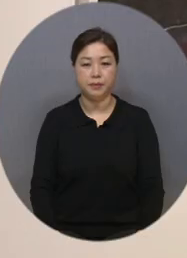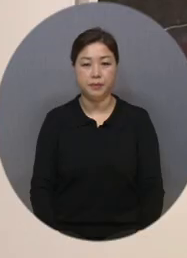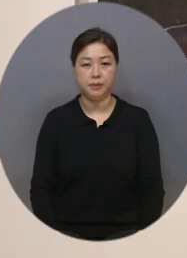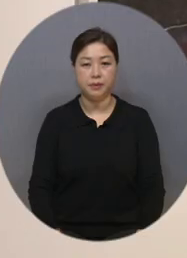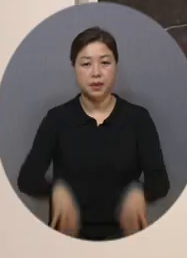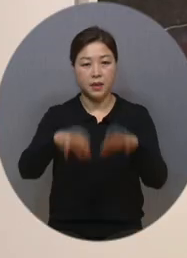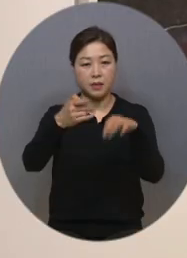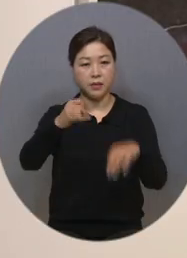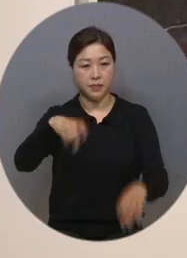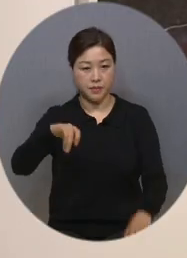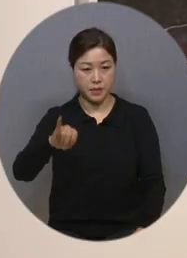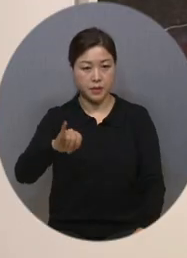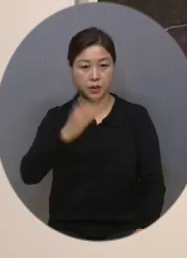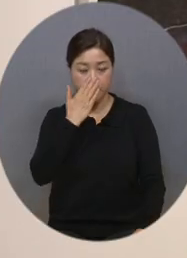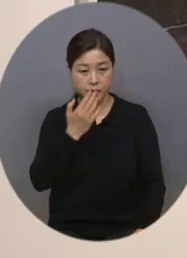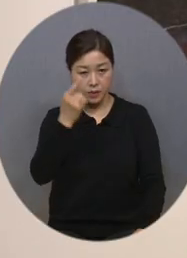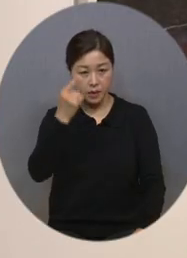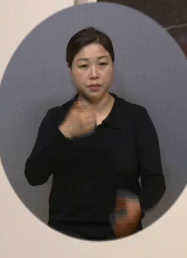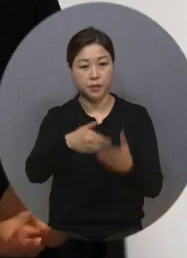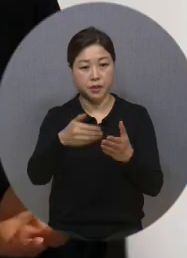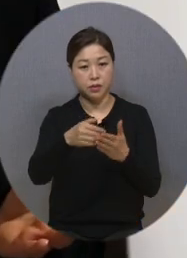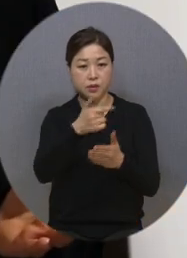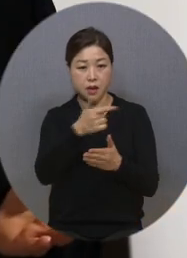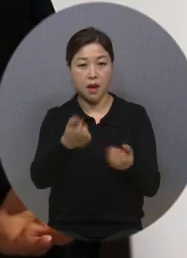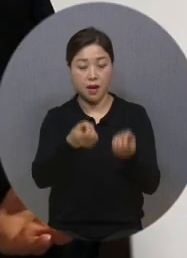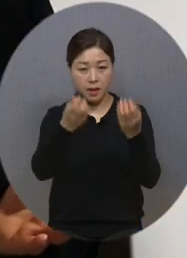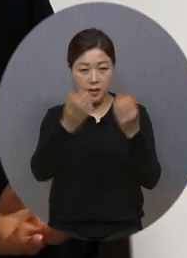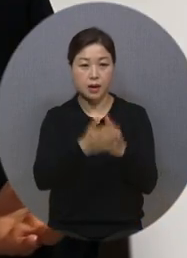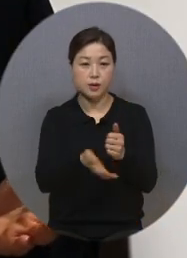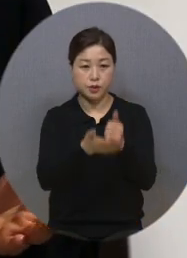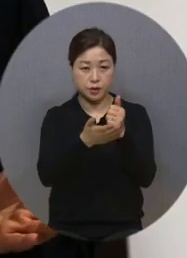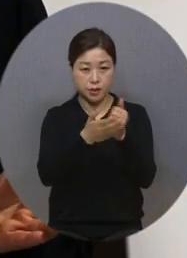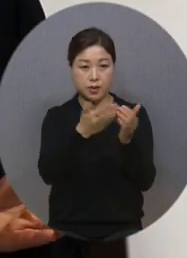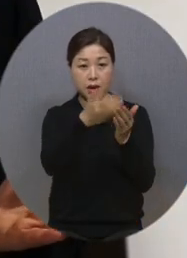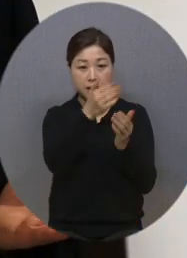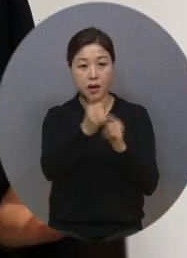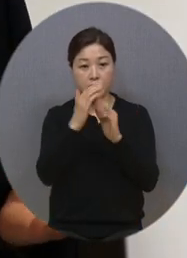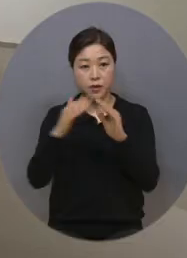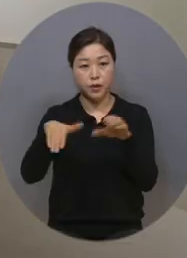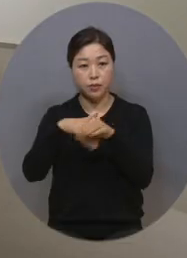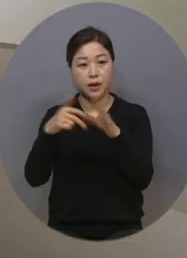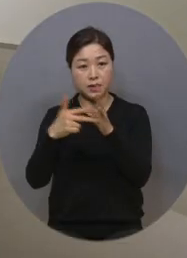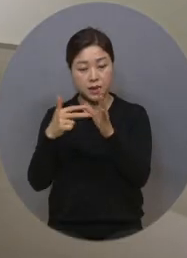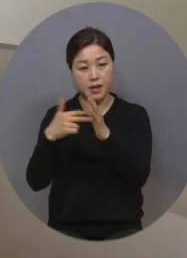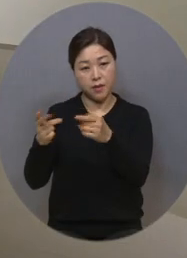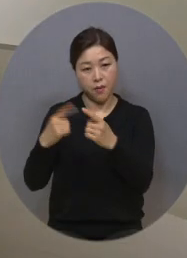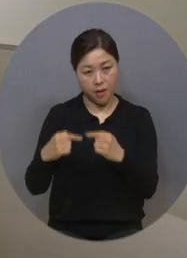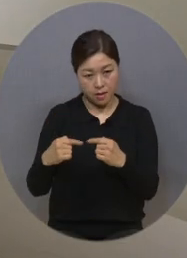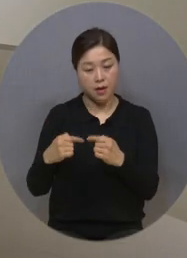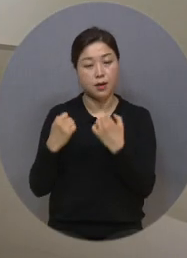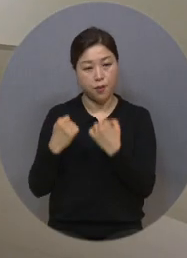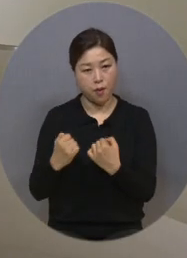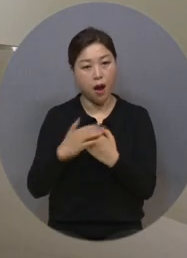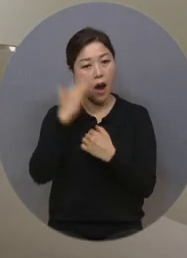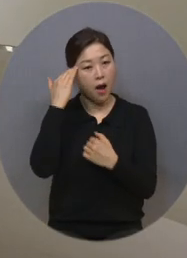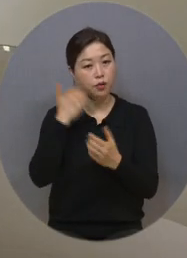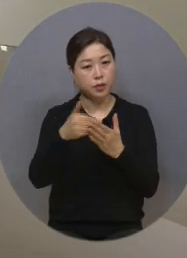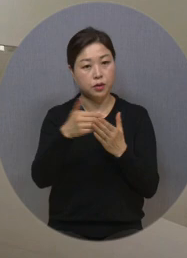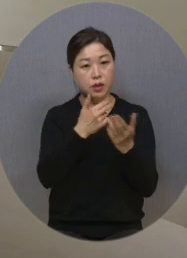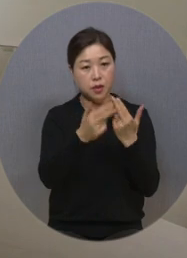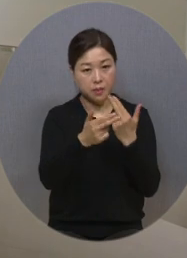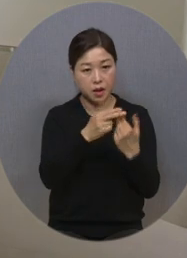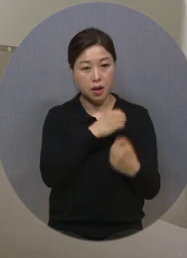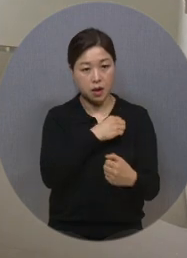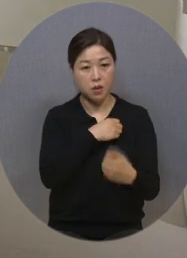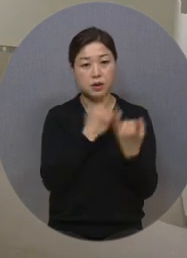김선미 작가는 순천미술대전 추천작가로 전남문화재단 임대작가이며 한국미술협회 회원,